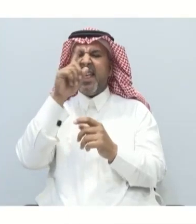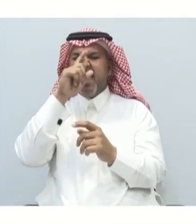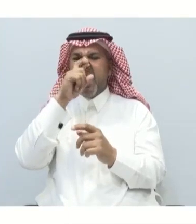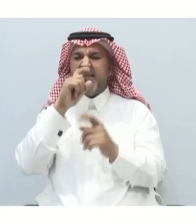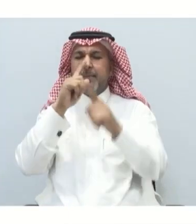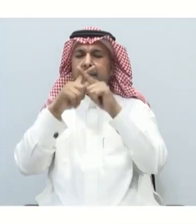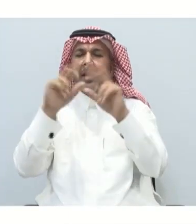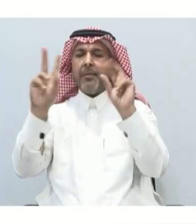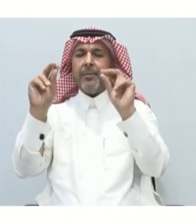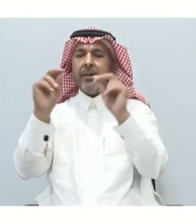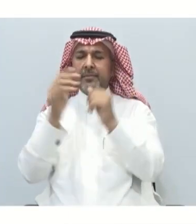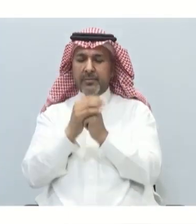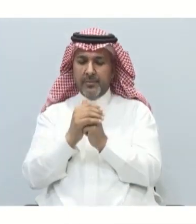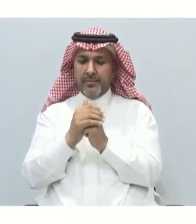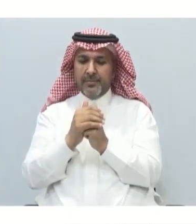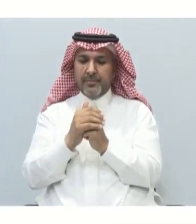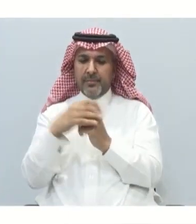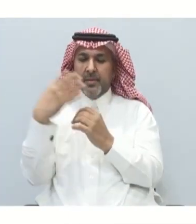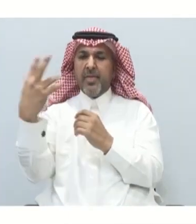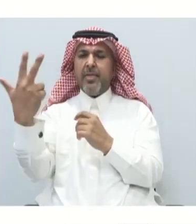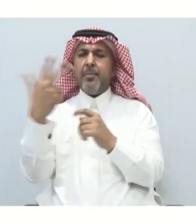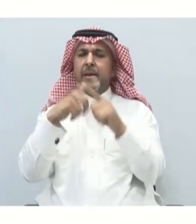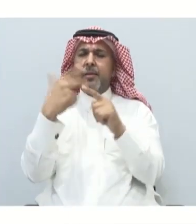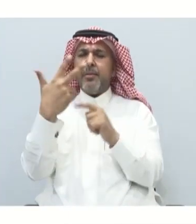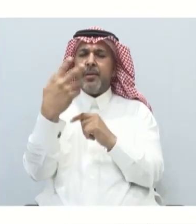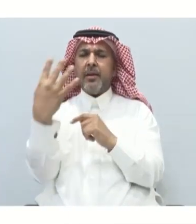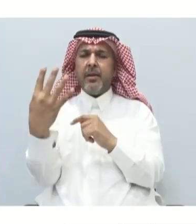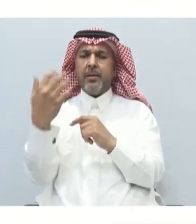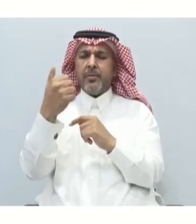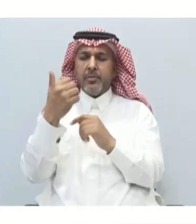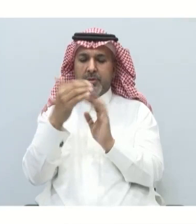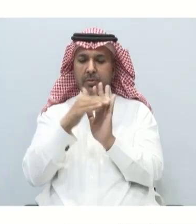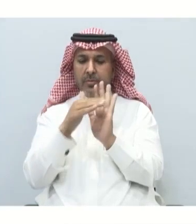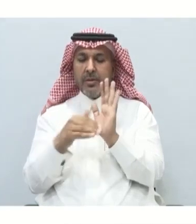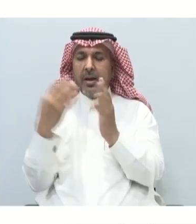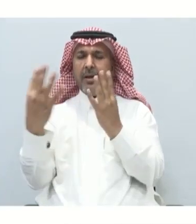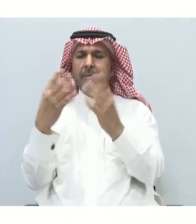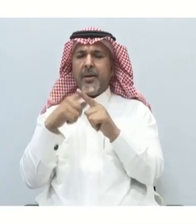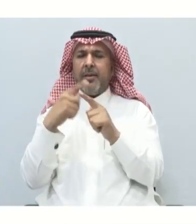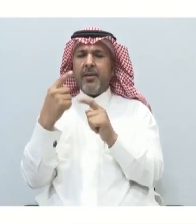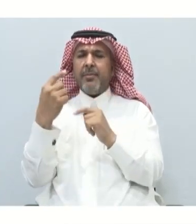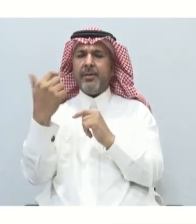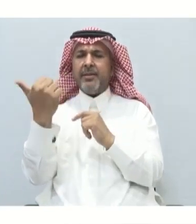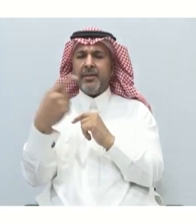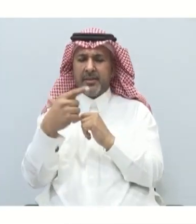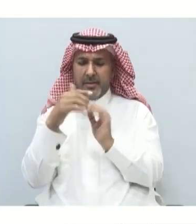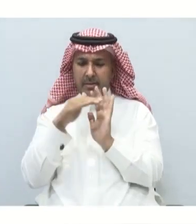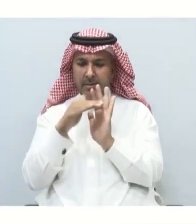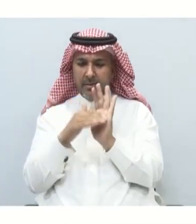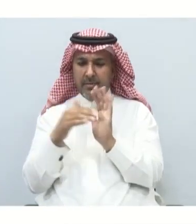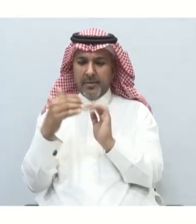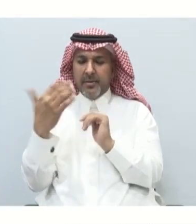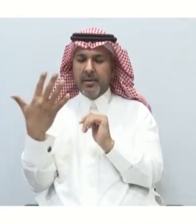تربيع طبعا حتكون 64 4 تربيع 16 15 تربيع 225 7 تربيع